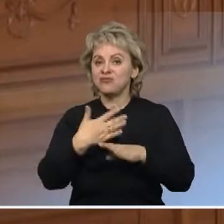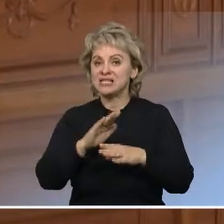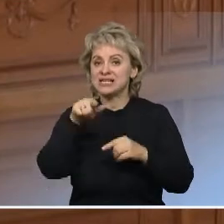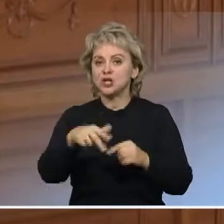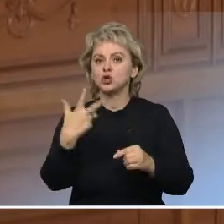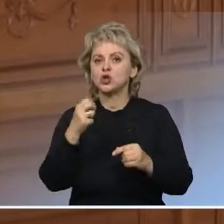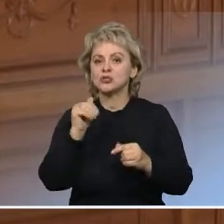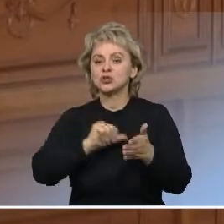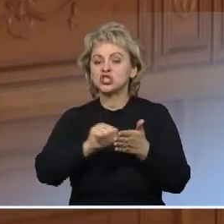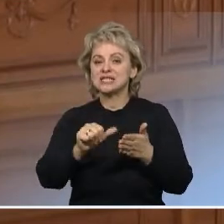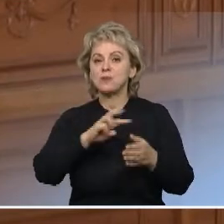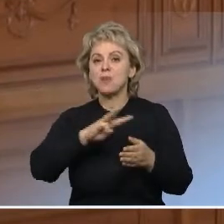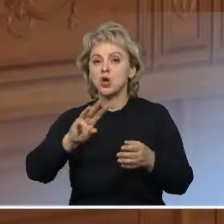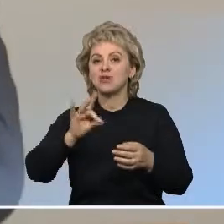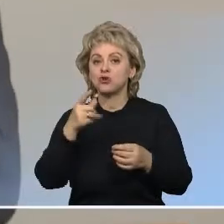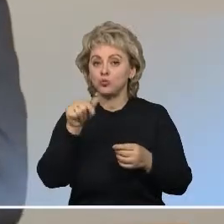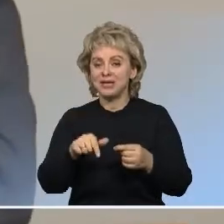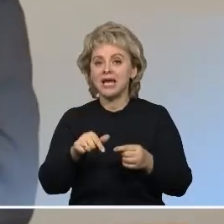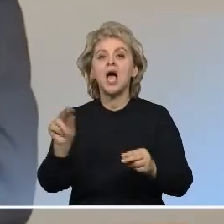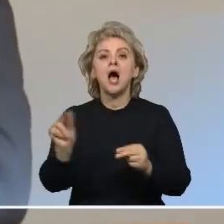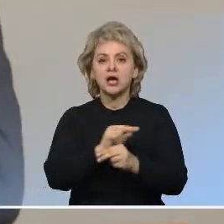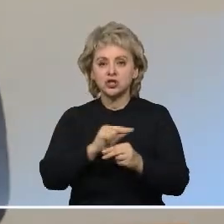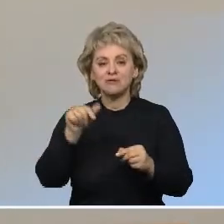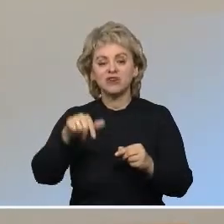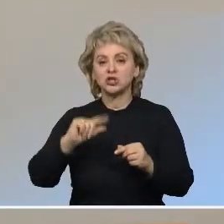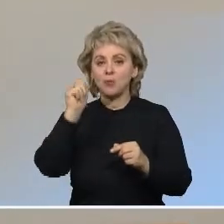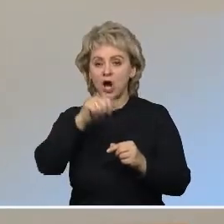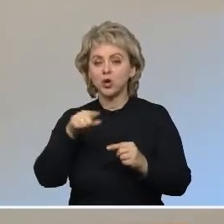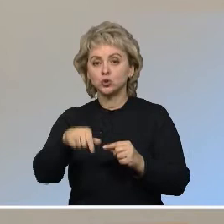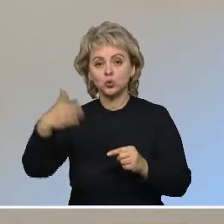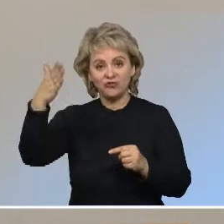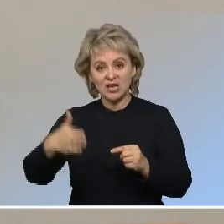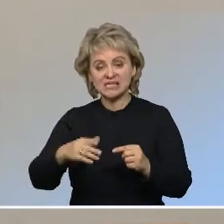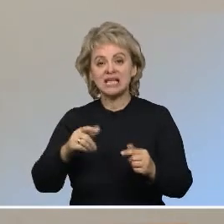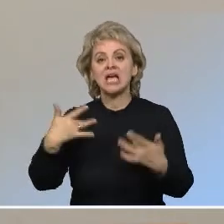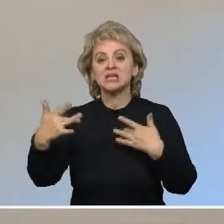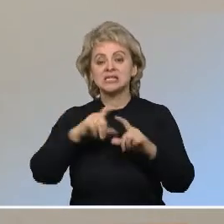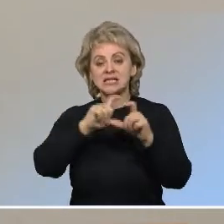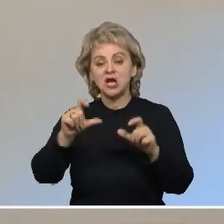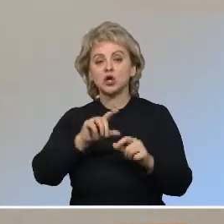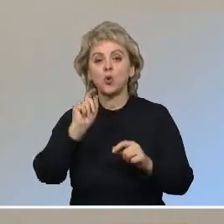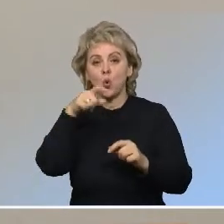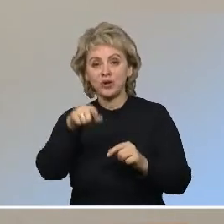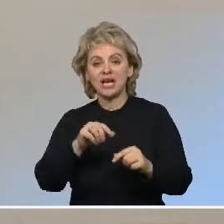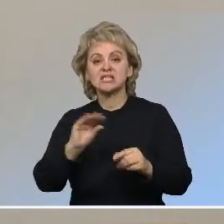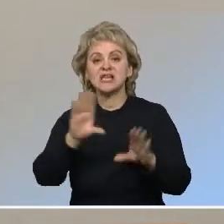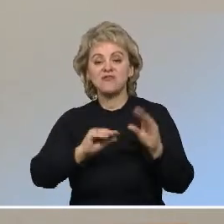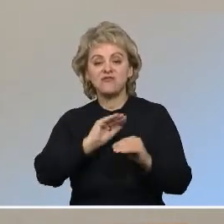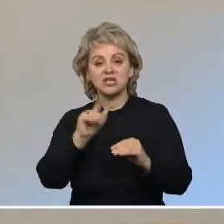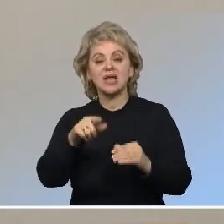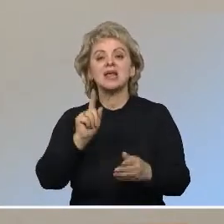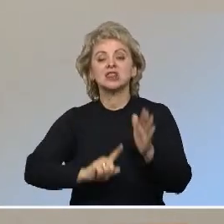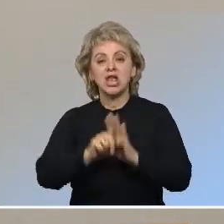более 360 миллионов рублей. Отремонтировали в этом году фасад театра Горького за счет федеральных средств. Начат капитальный